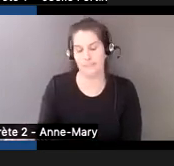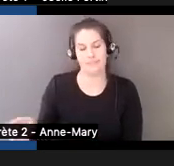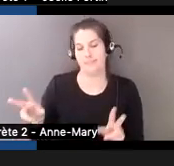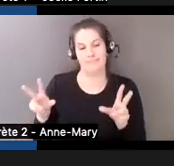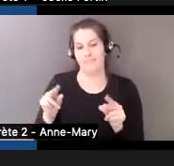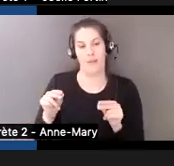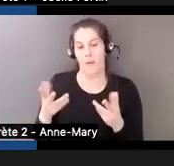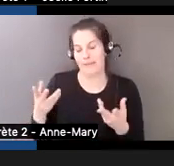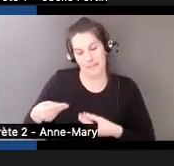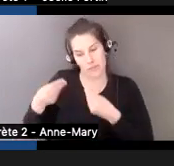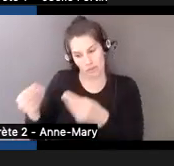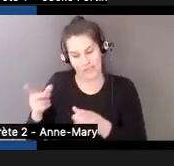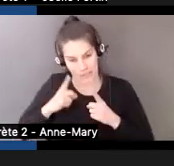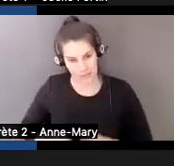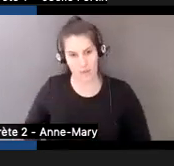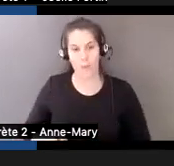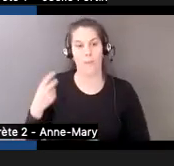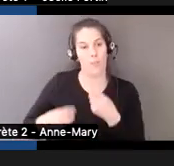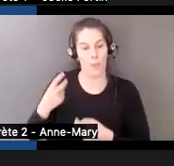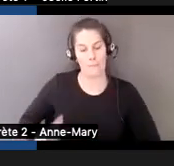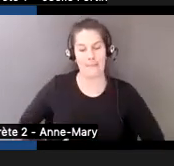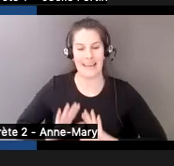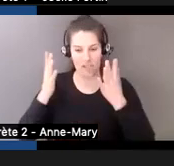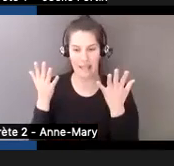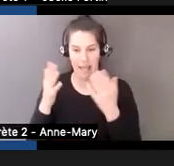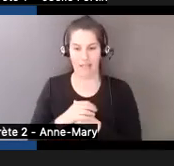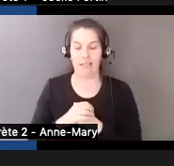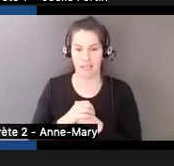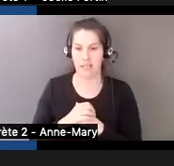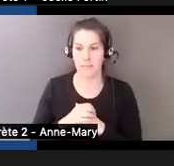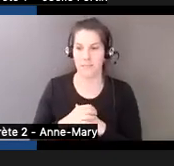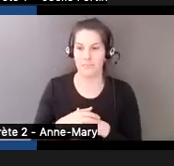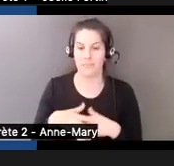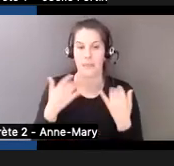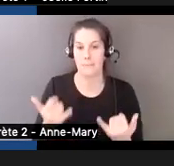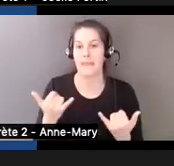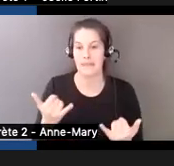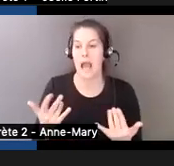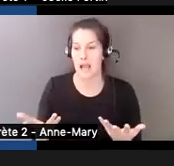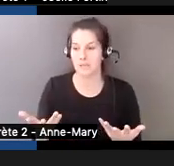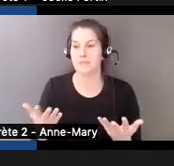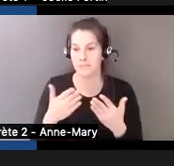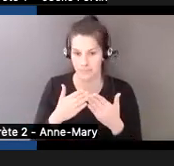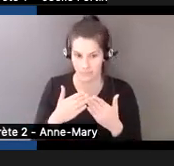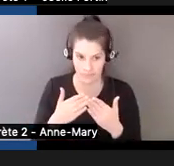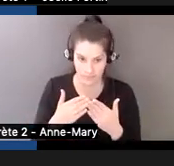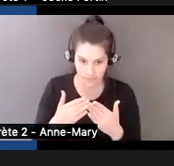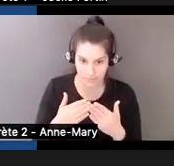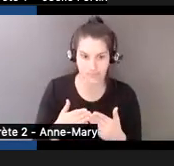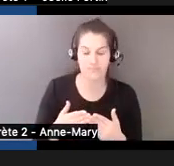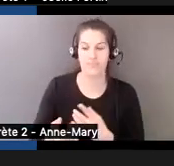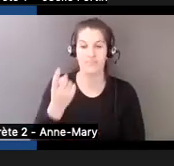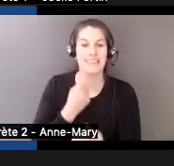éventuellement la dépression et des troubles réactionnels. Maintenant, je vais ouvrir pour des questions, mais juste que vous sachiez, je ne peux